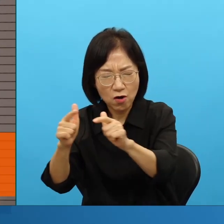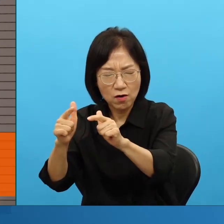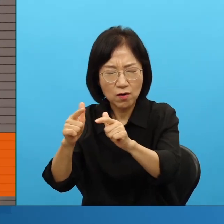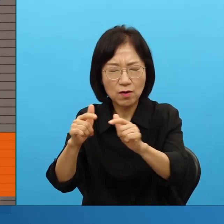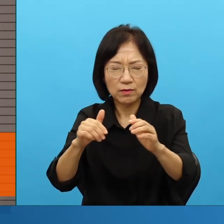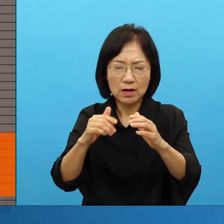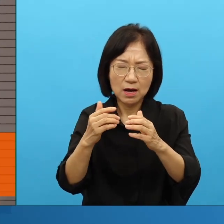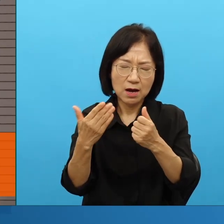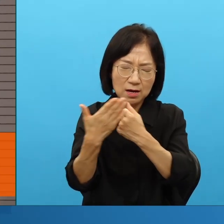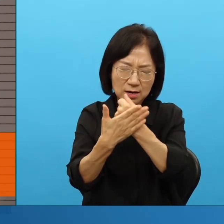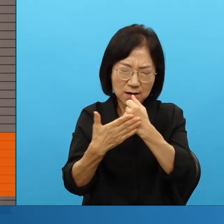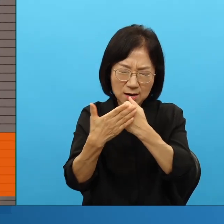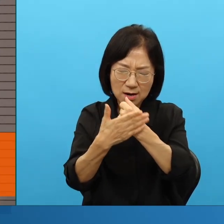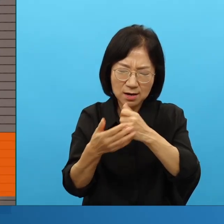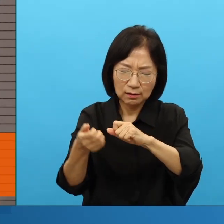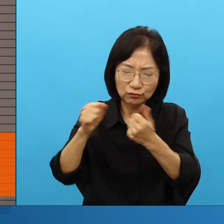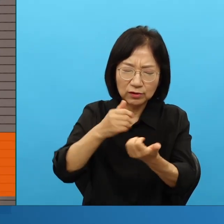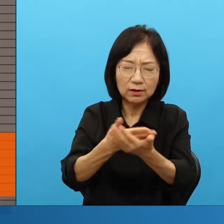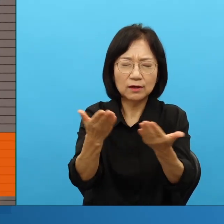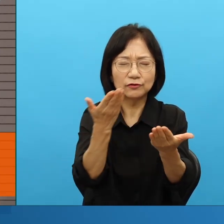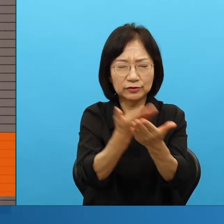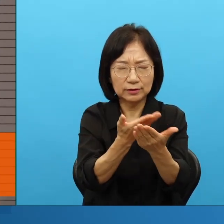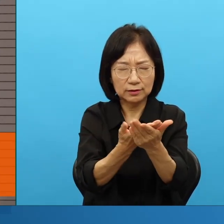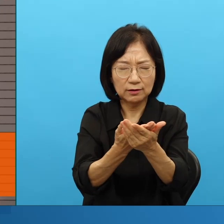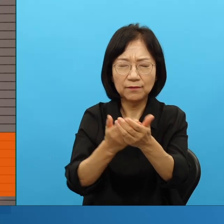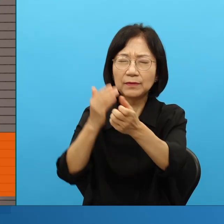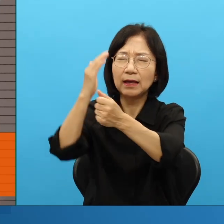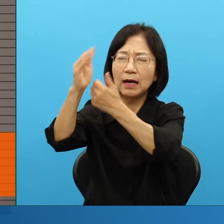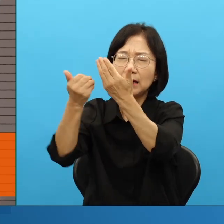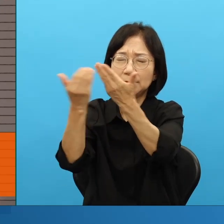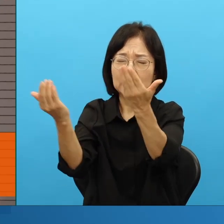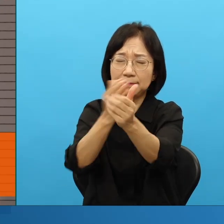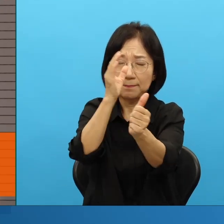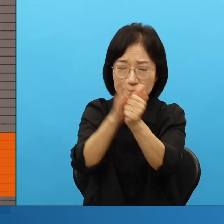허락하시오. 하나님의 일하심에 부족함이 없게 축복하여 주옵소서.